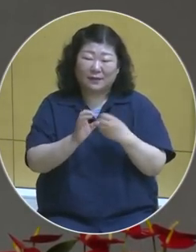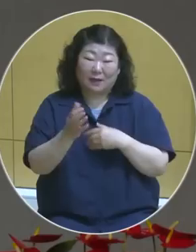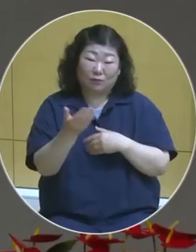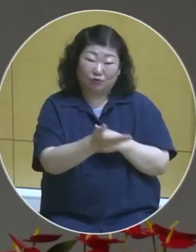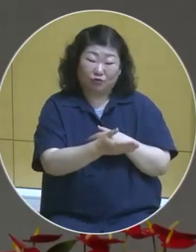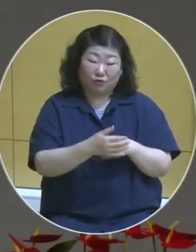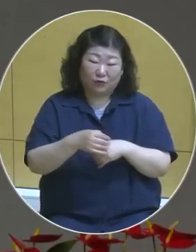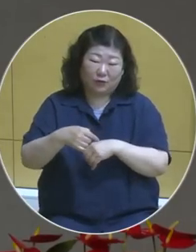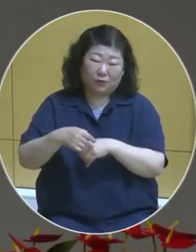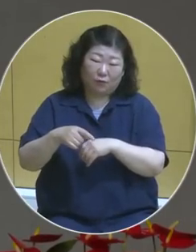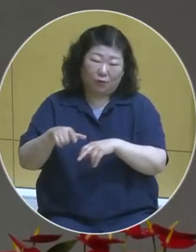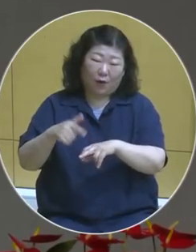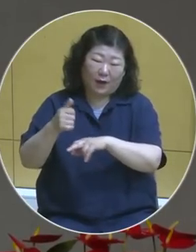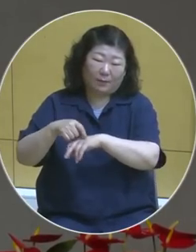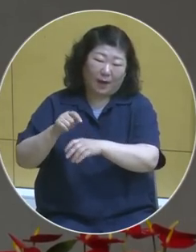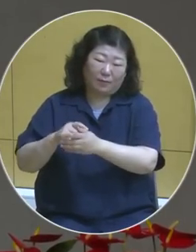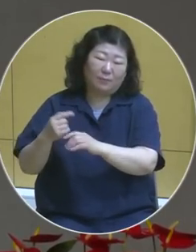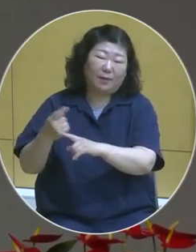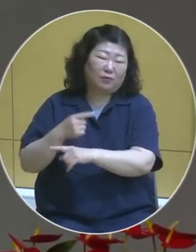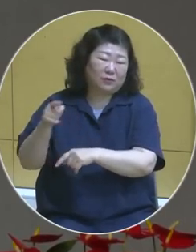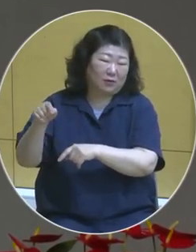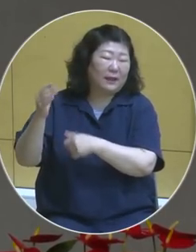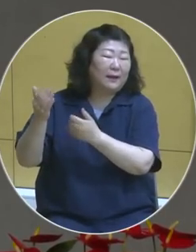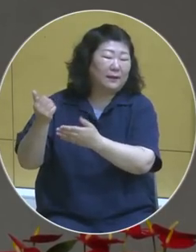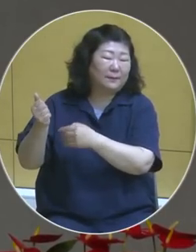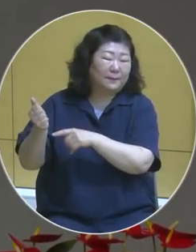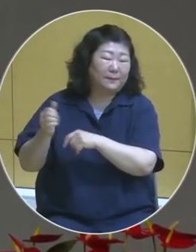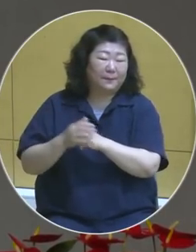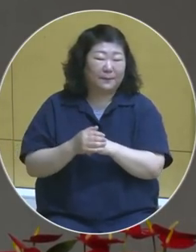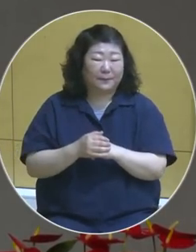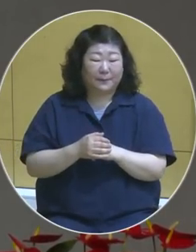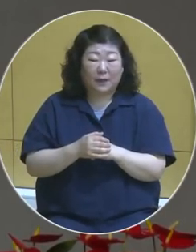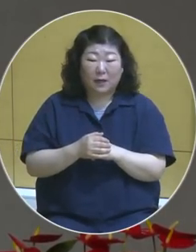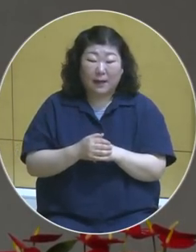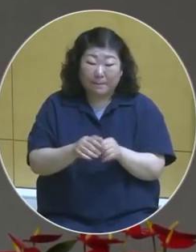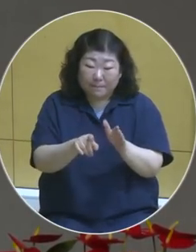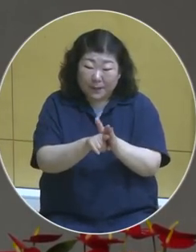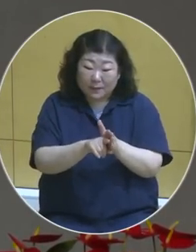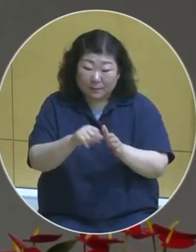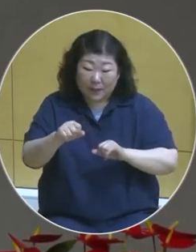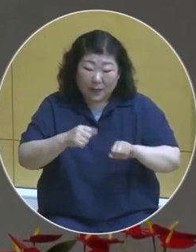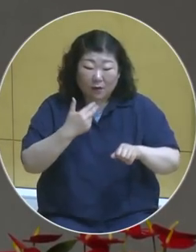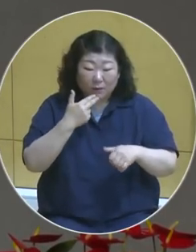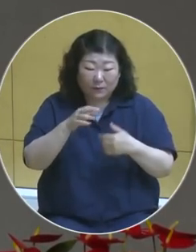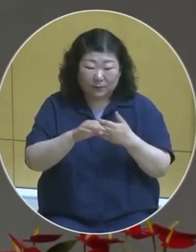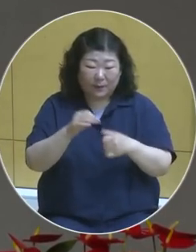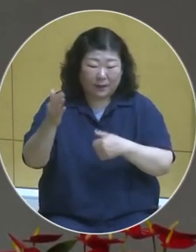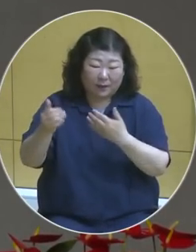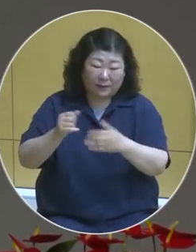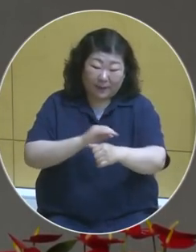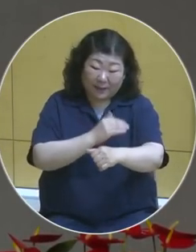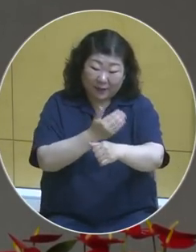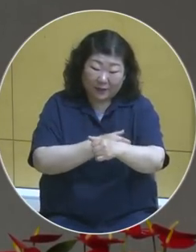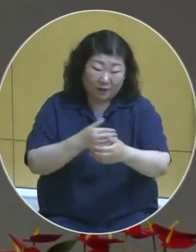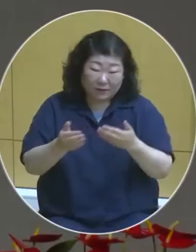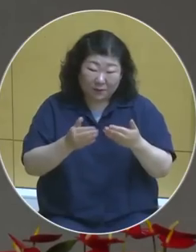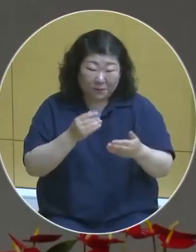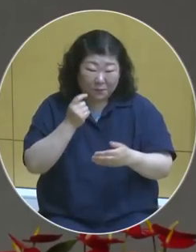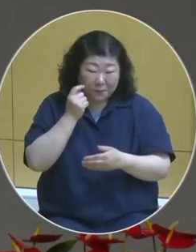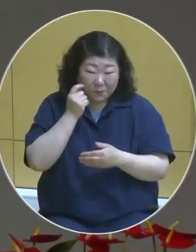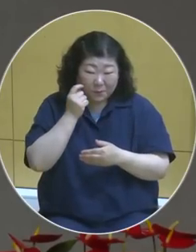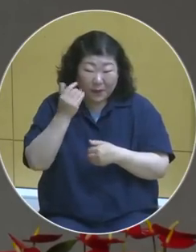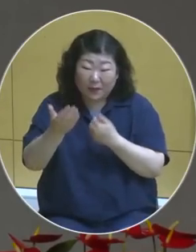다시 기회를 얻게 되었습니다. 믿음은 믿음의 행위가 없으면 하나님의 능력을 체험할 수가 없습니다.